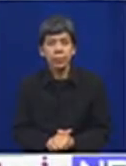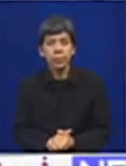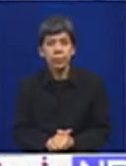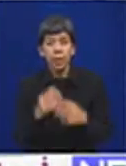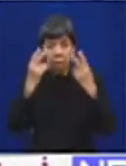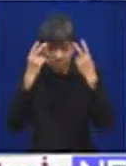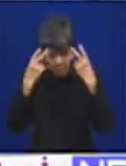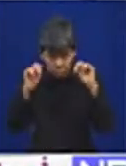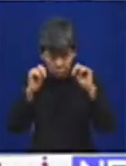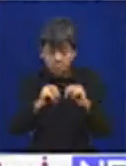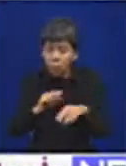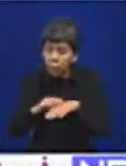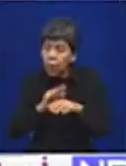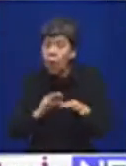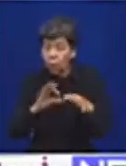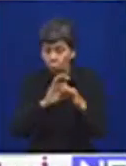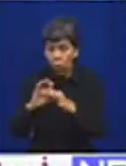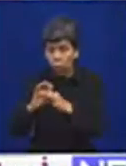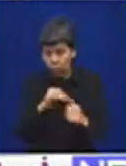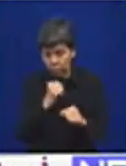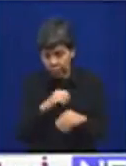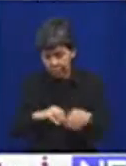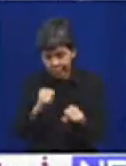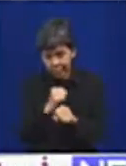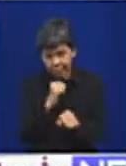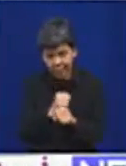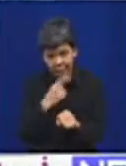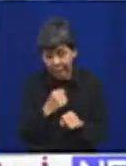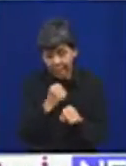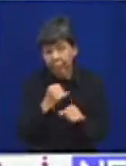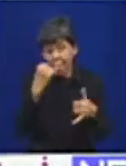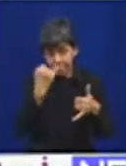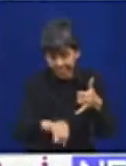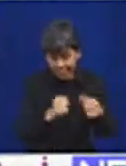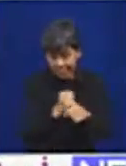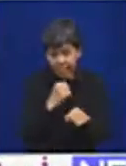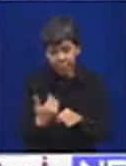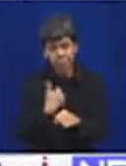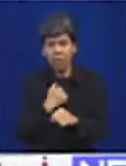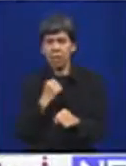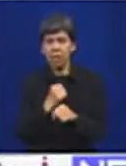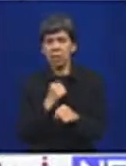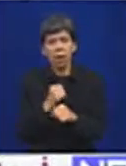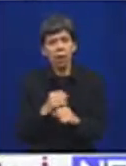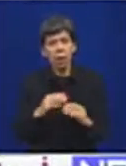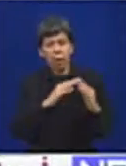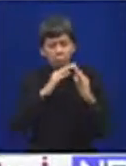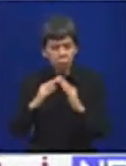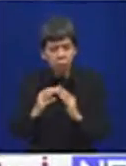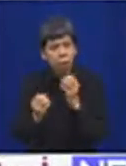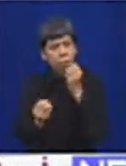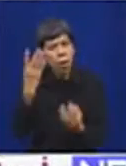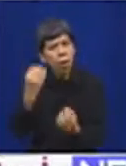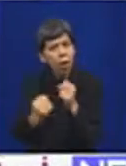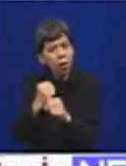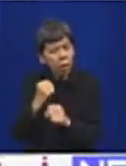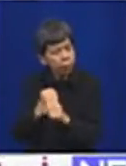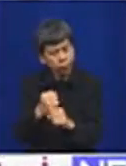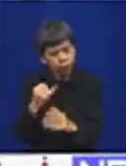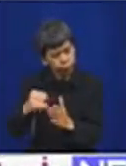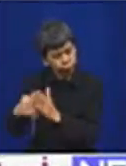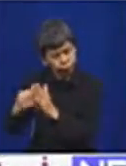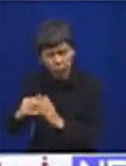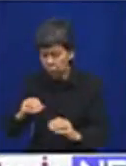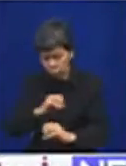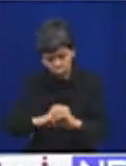นายกรัฐมนตรีกำชับให้ผู้ที่เกี่ยวข้องเร่งดำเนินการเอาผิดแล้วก็จับกลุ่มผู้ที่สร้างรีสอร์ทบุกรุกในพื้นที่ป่าอุทยานให้หม